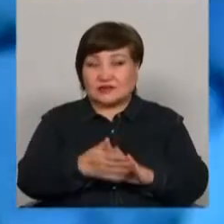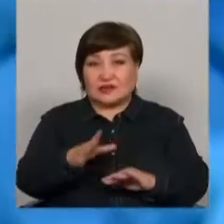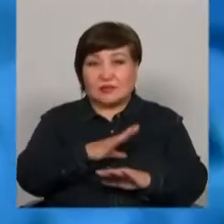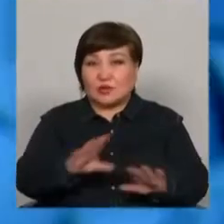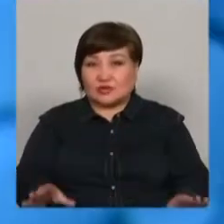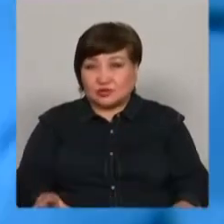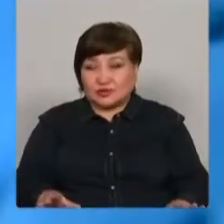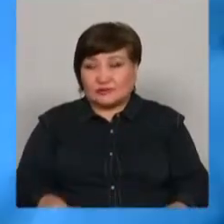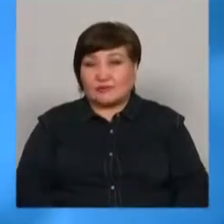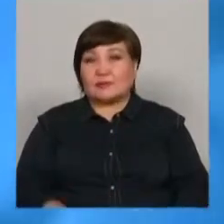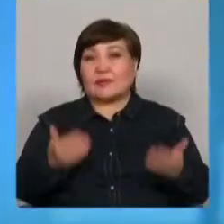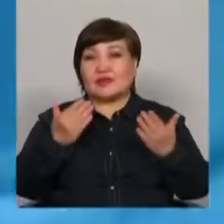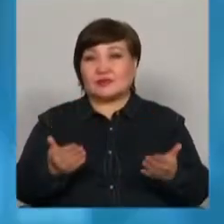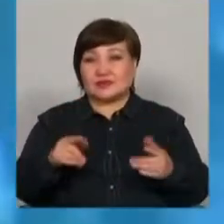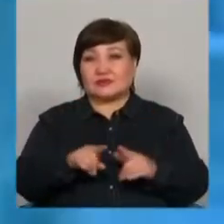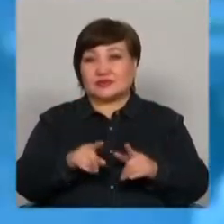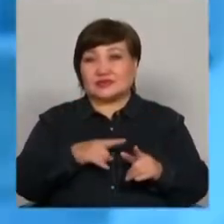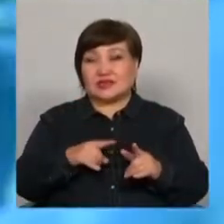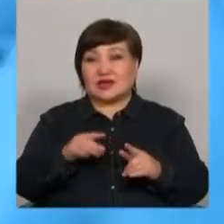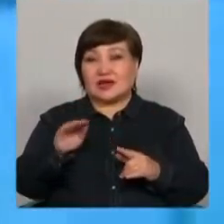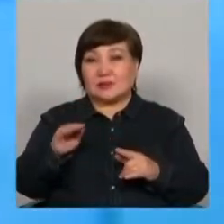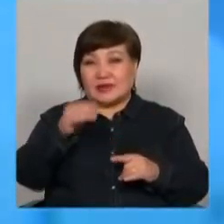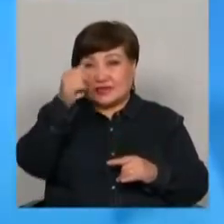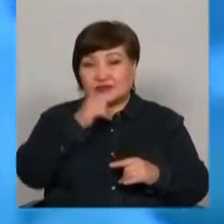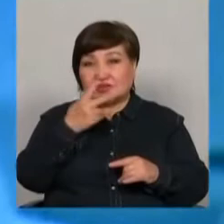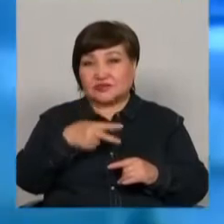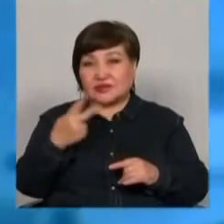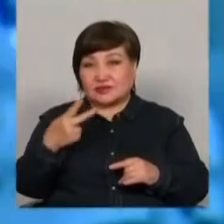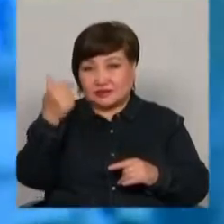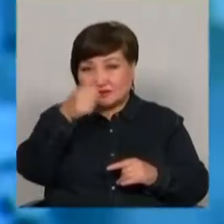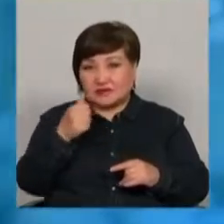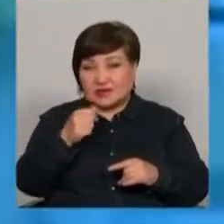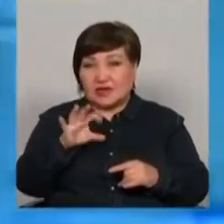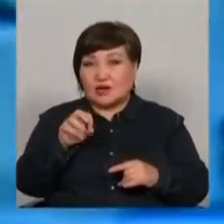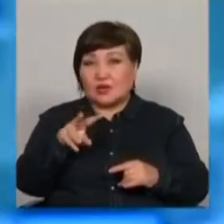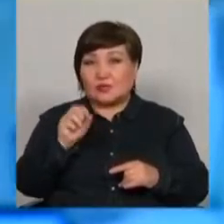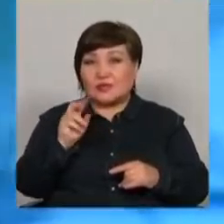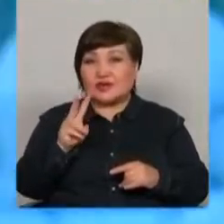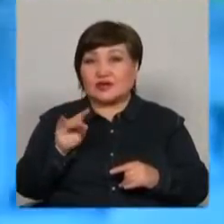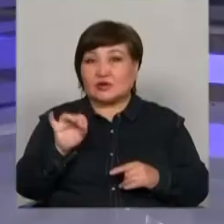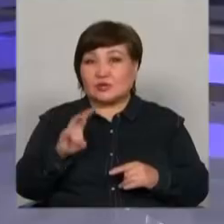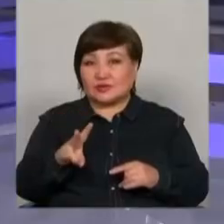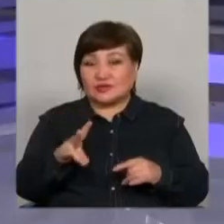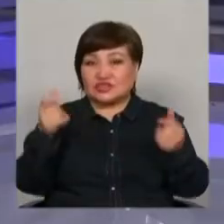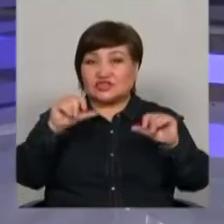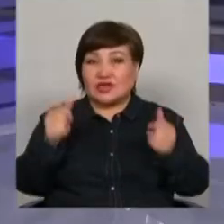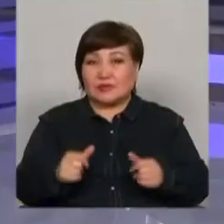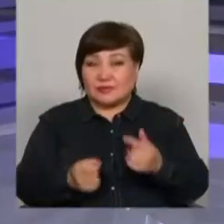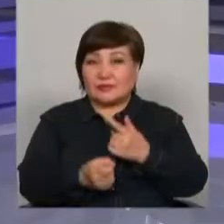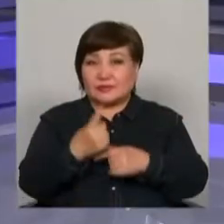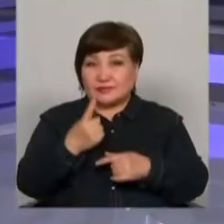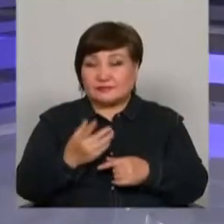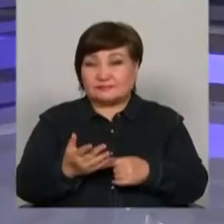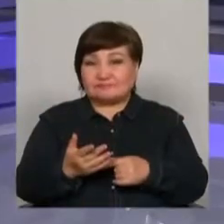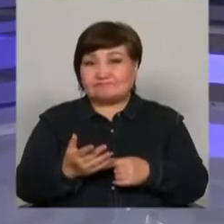осы биылда ақпан айында осы 2022 жылдың омикрон штамы келіп еді ғой. Сол кезде де әйтеуір